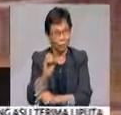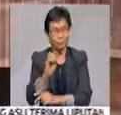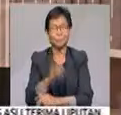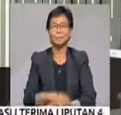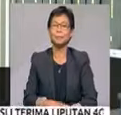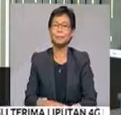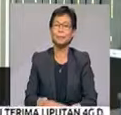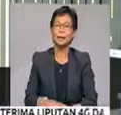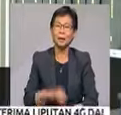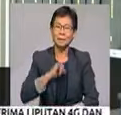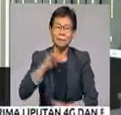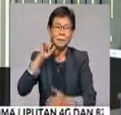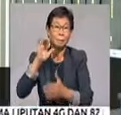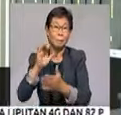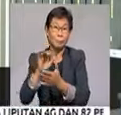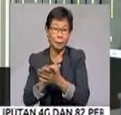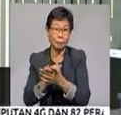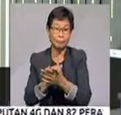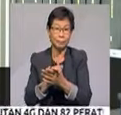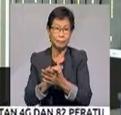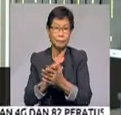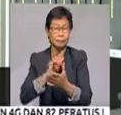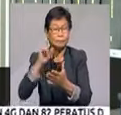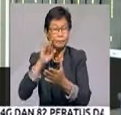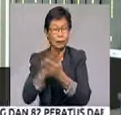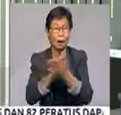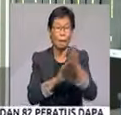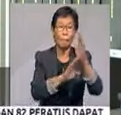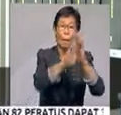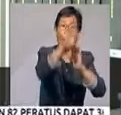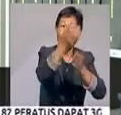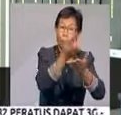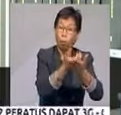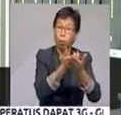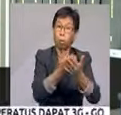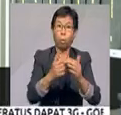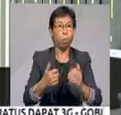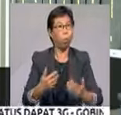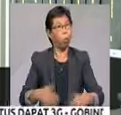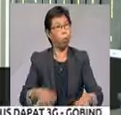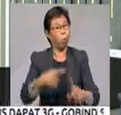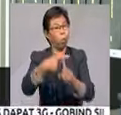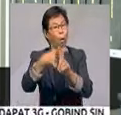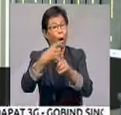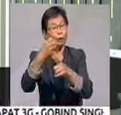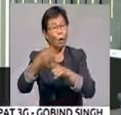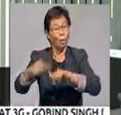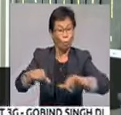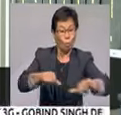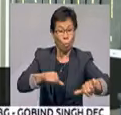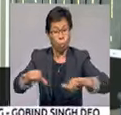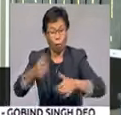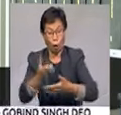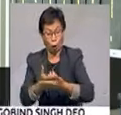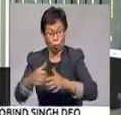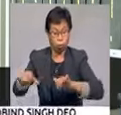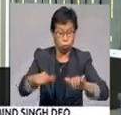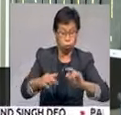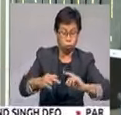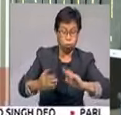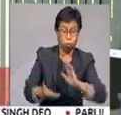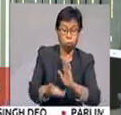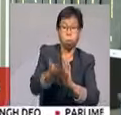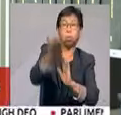Saya yakin melihat pertumbuhan ekonomi yang positif ataupun produktiviti yang meningkat bakal berlaku, terutamanya